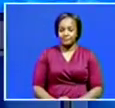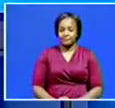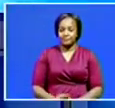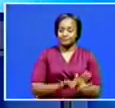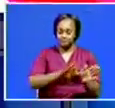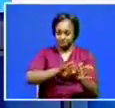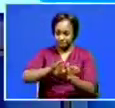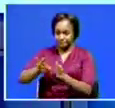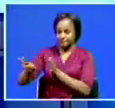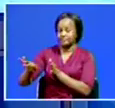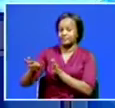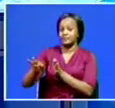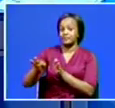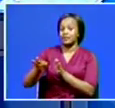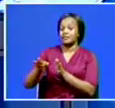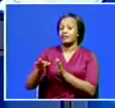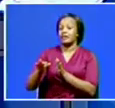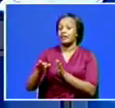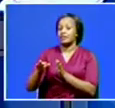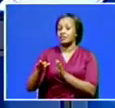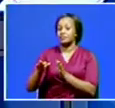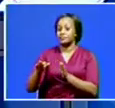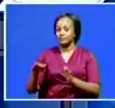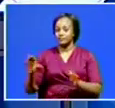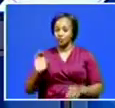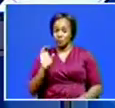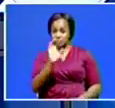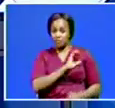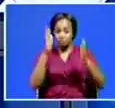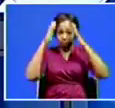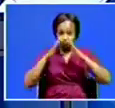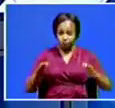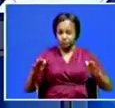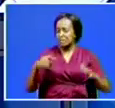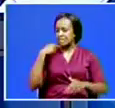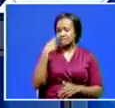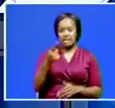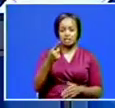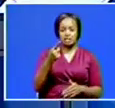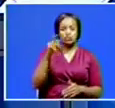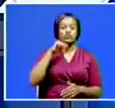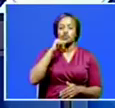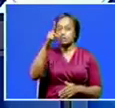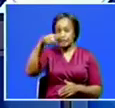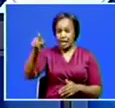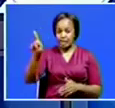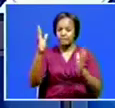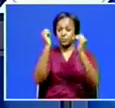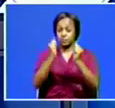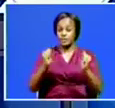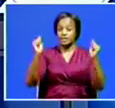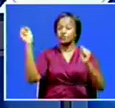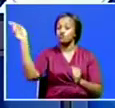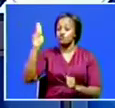Kwingineko mtazamaji, ni kwamba Baraza la Waislamu nchini Supkem limepinga hatua ya Rais Uhuru Kenyatta kuongeza muda wa kuhudumu kwa jopokazi la